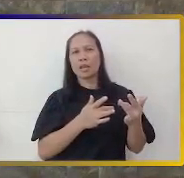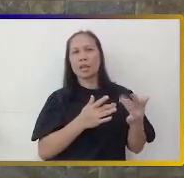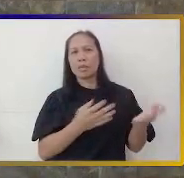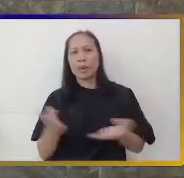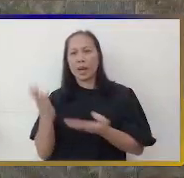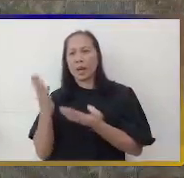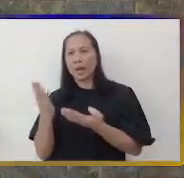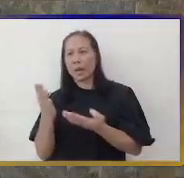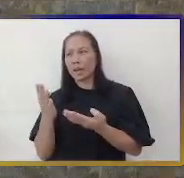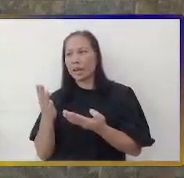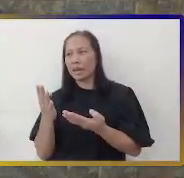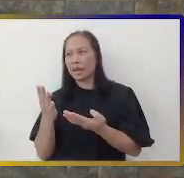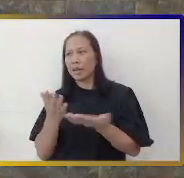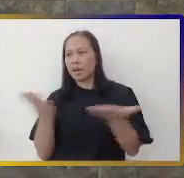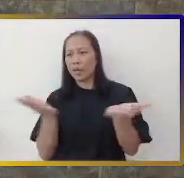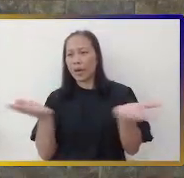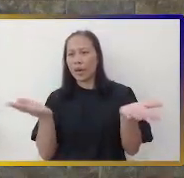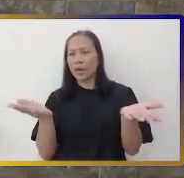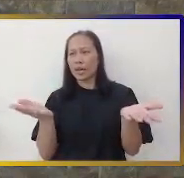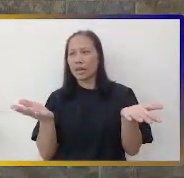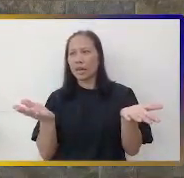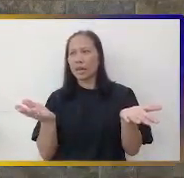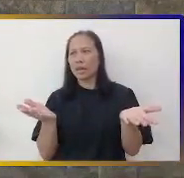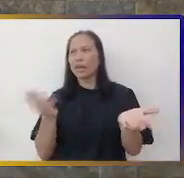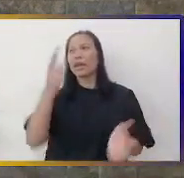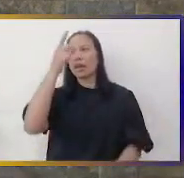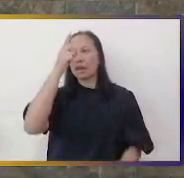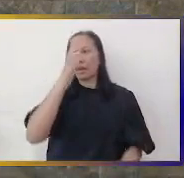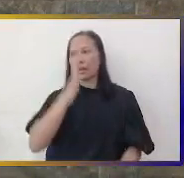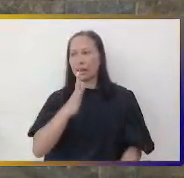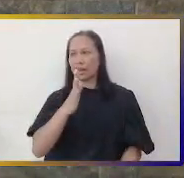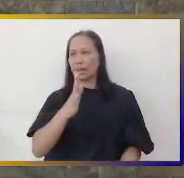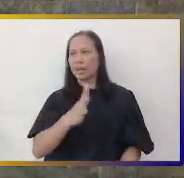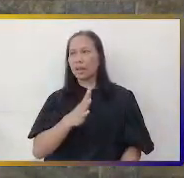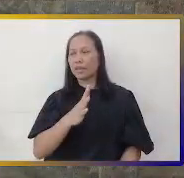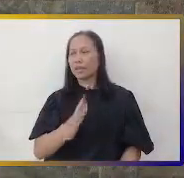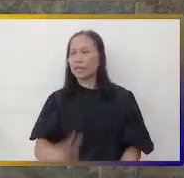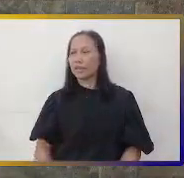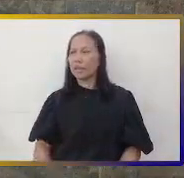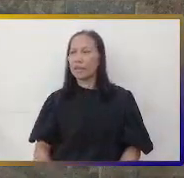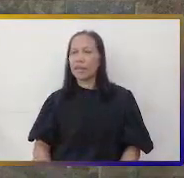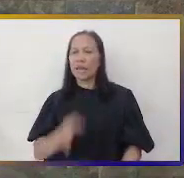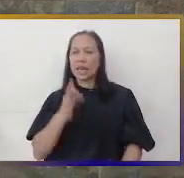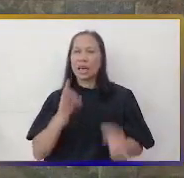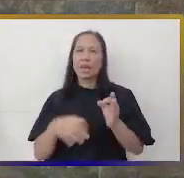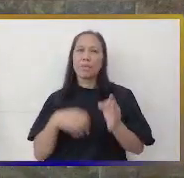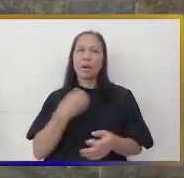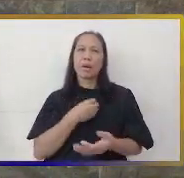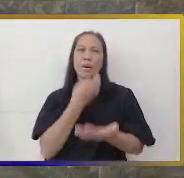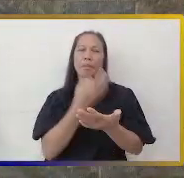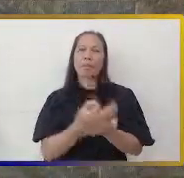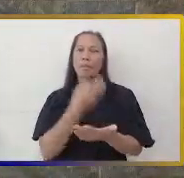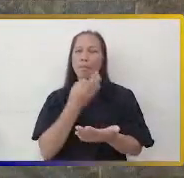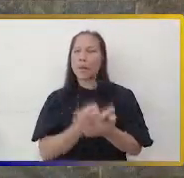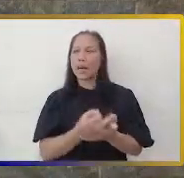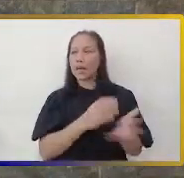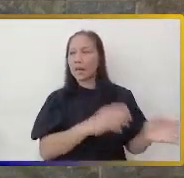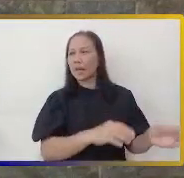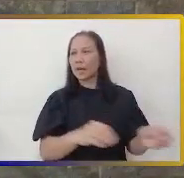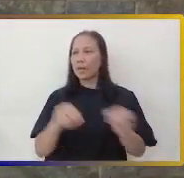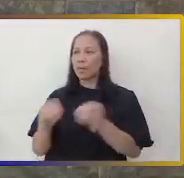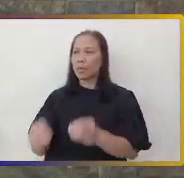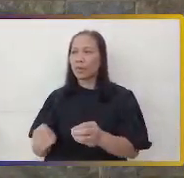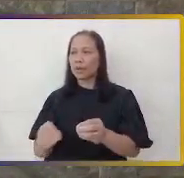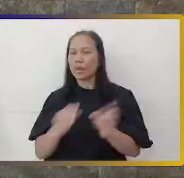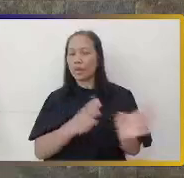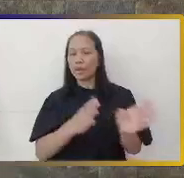natin nagkakaintindihan ba tayo mga kapatid ag yung pera natin ay inilagay natin sa plano ng